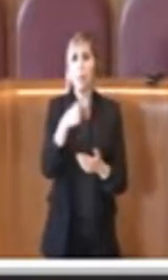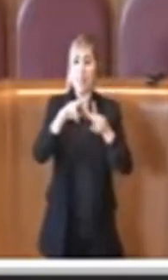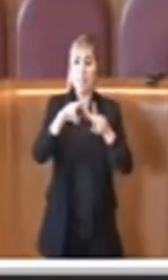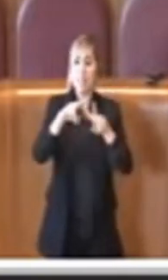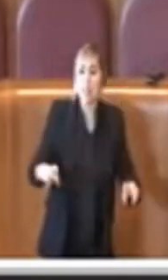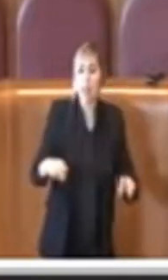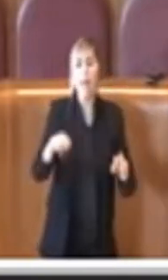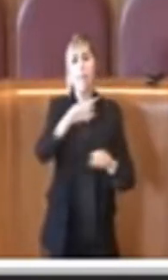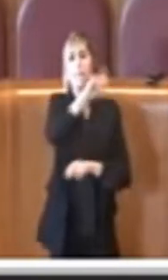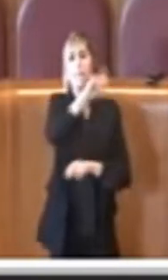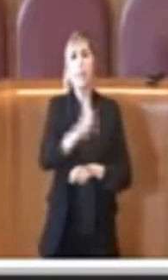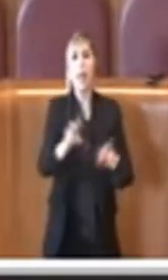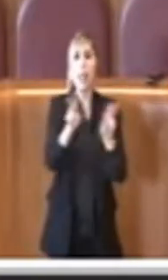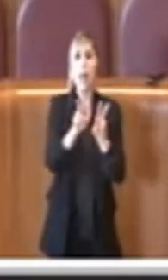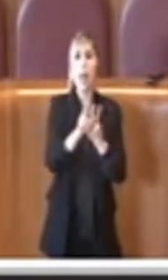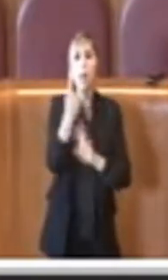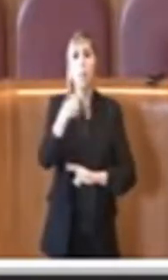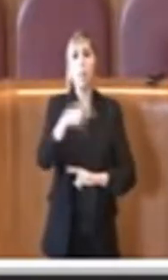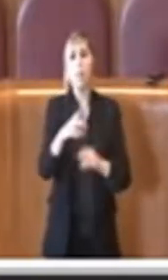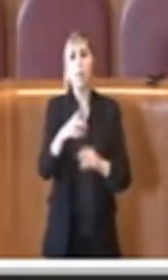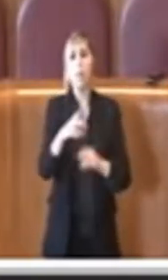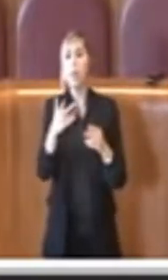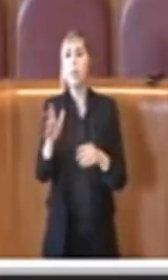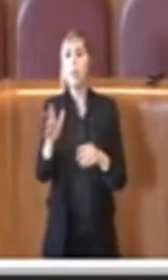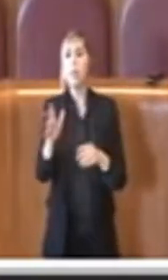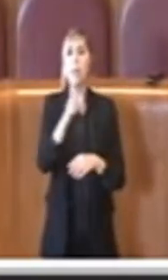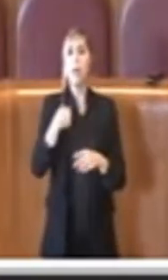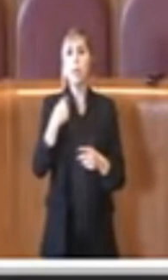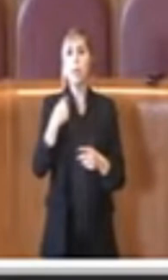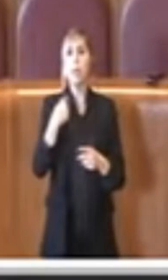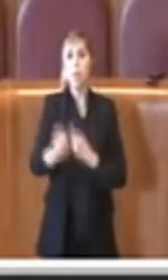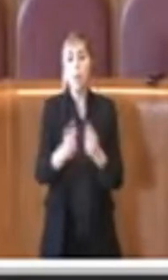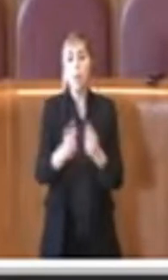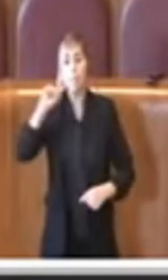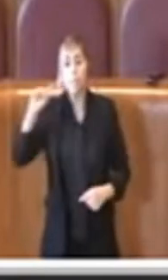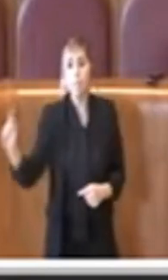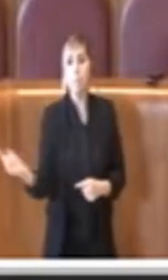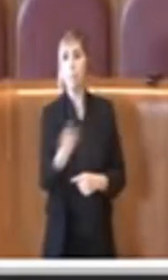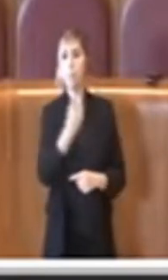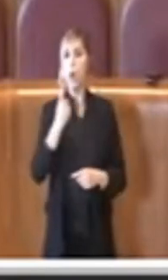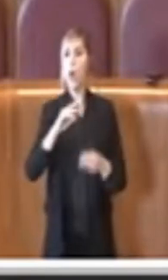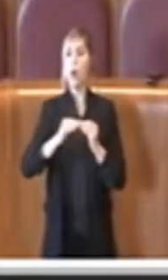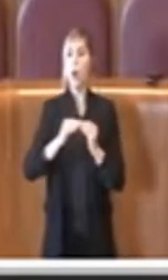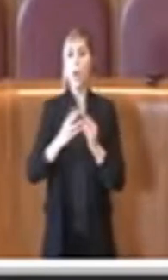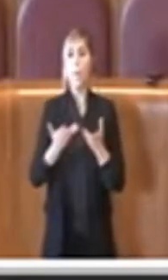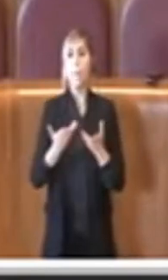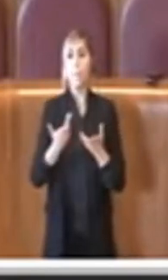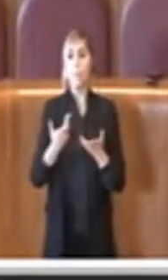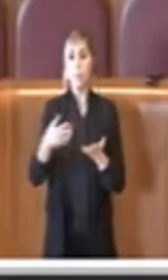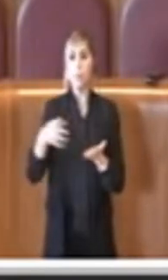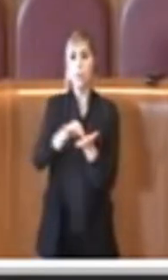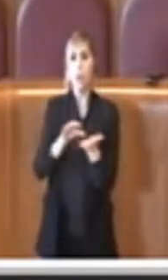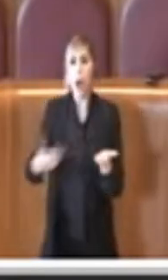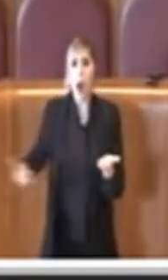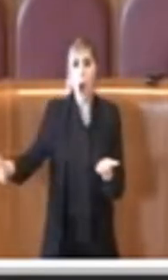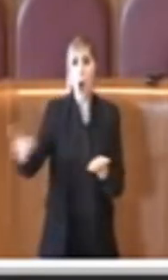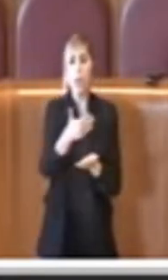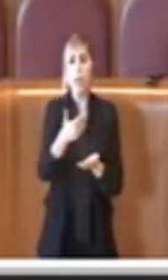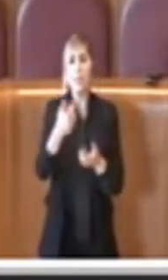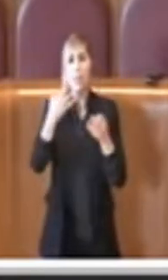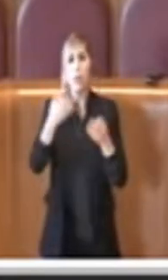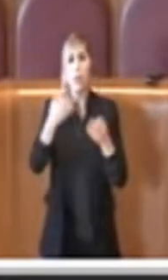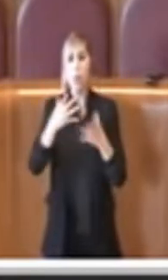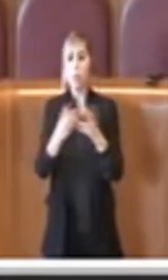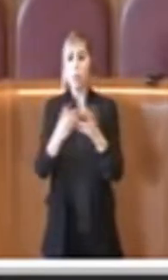da fratelli d'italia perché questo forse è proprio uno dei siti migliori dove andare a collocare un centro di raccolta perché andiamo a risolvere un problema